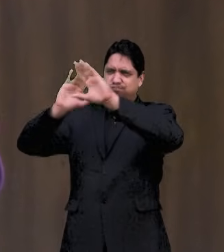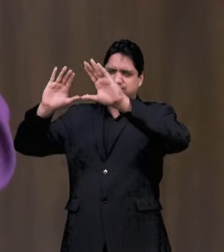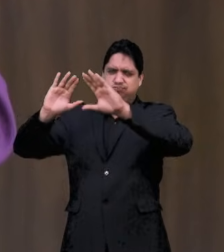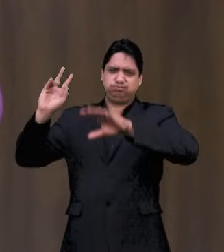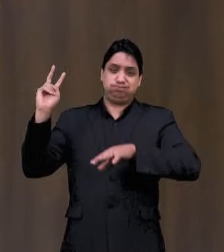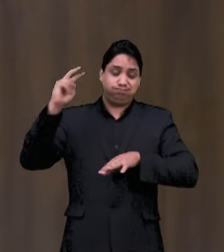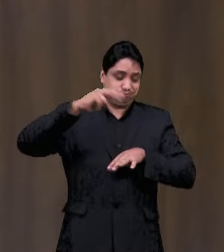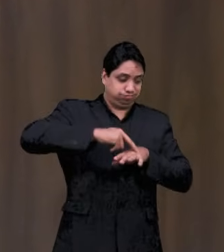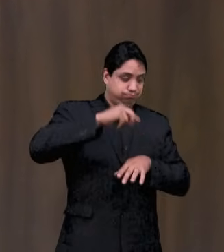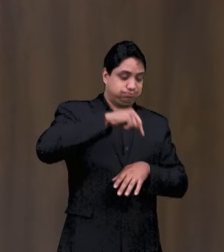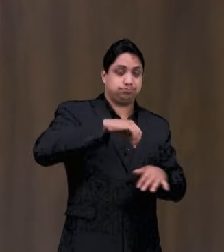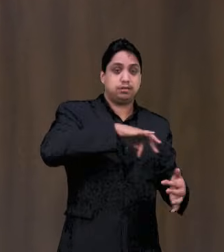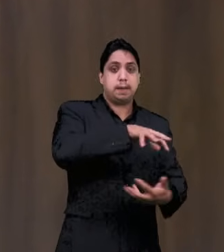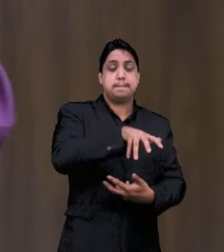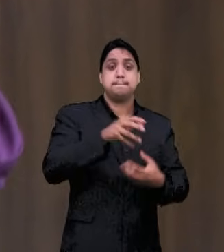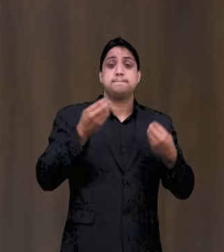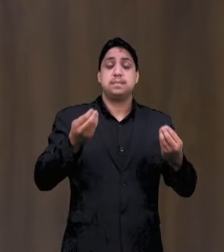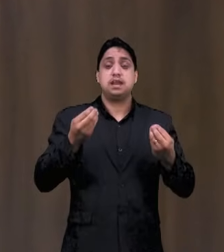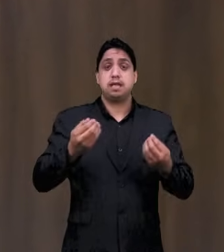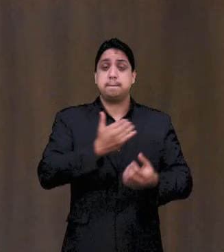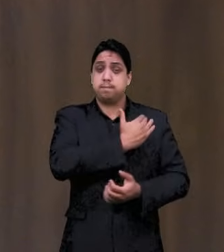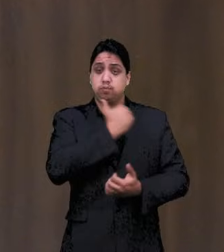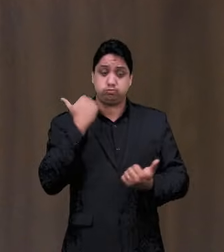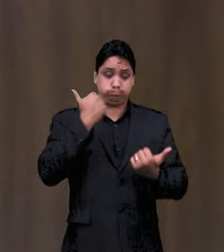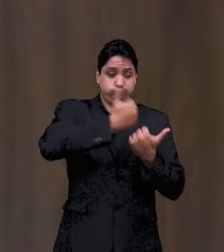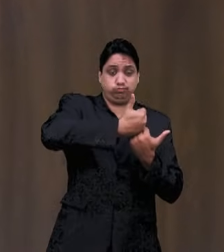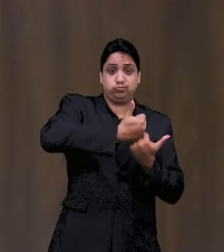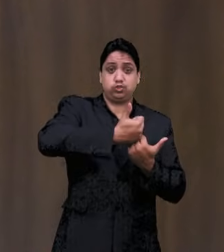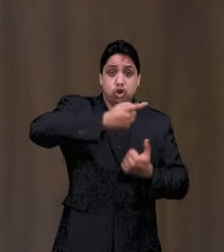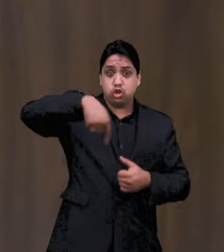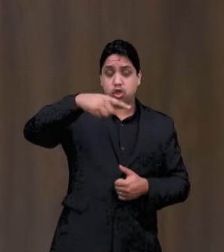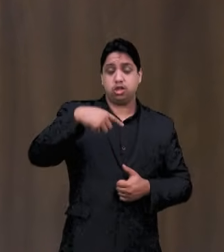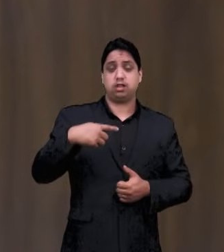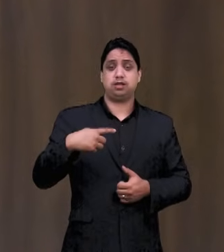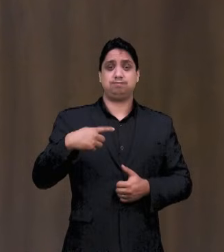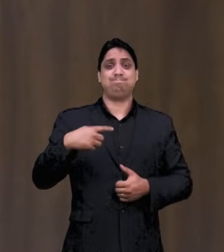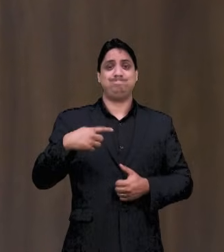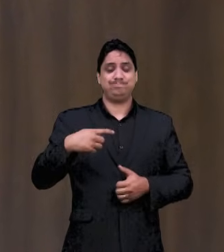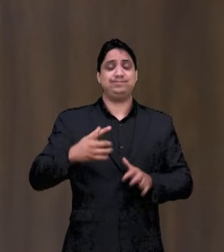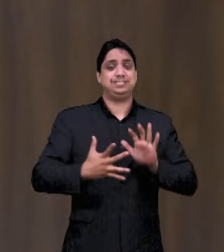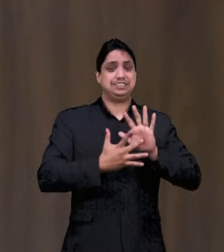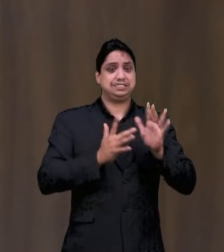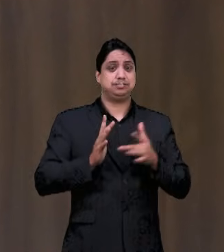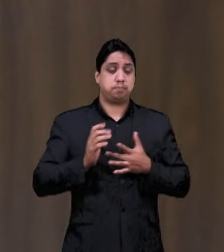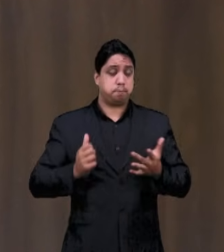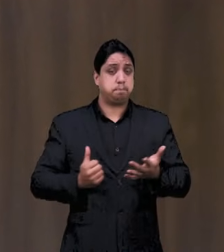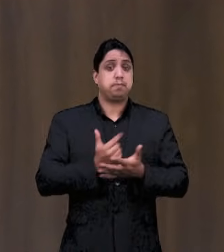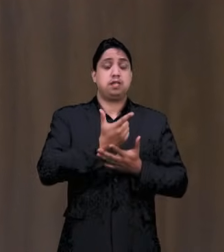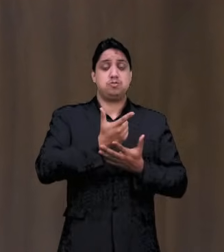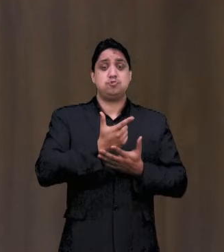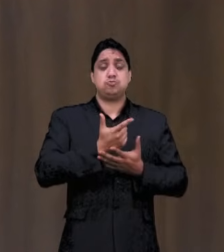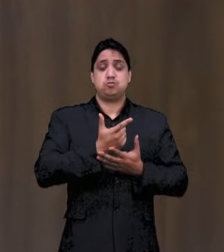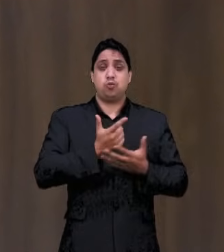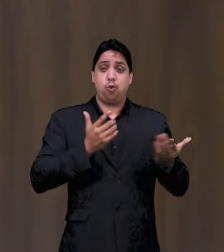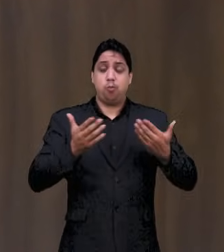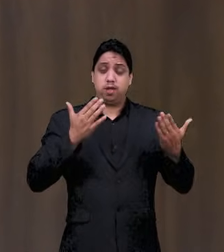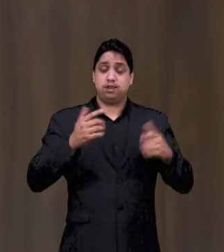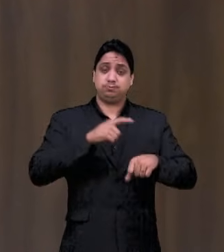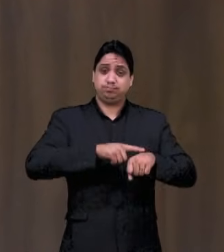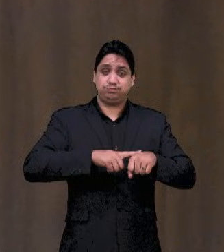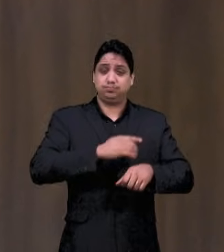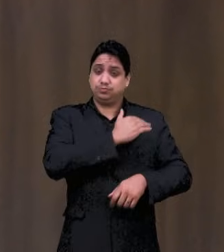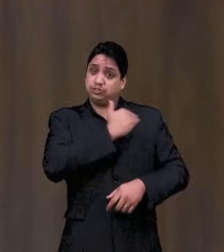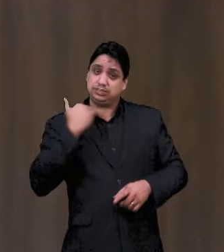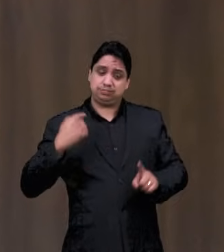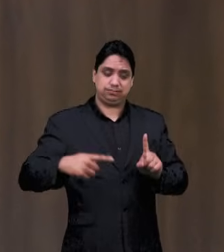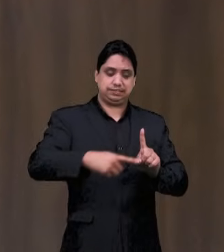sa gloire pour donner sa vie pour nous. Il a payé un grand prix pour nos vies. Quand il est mort à